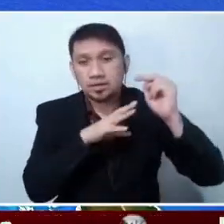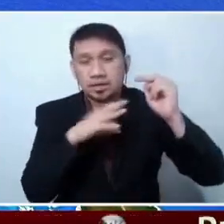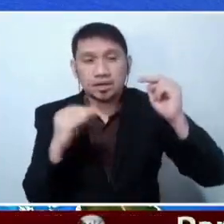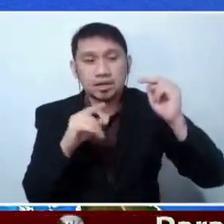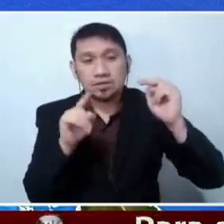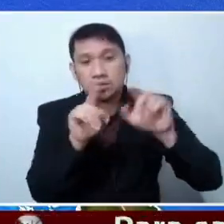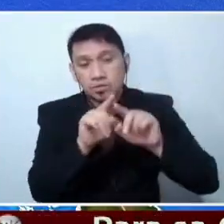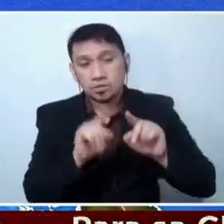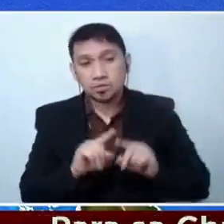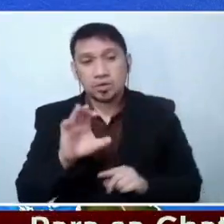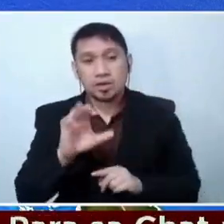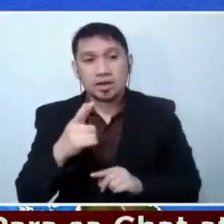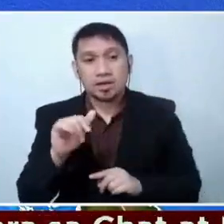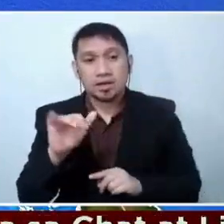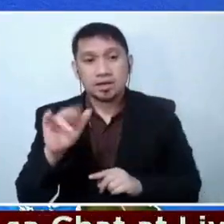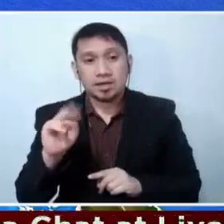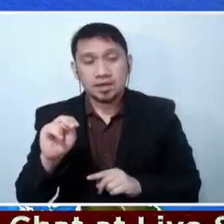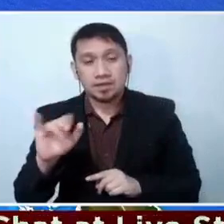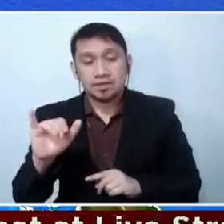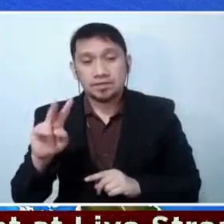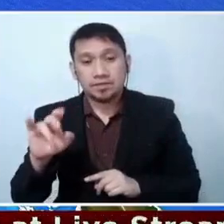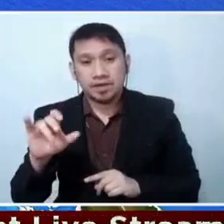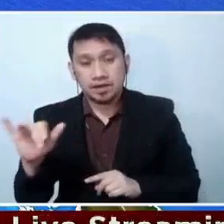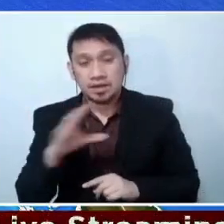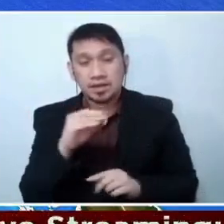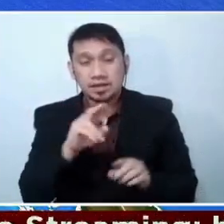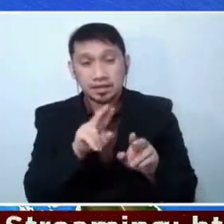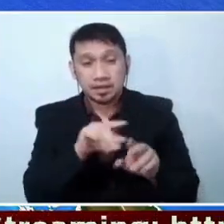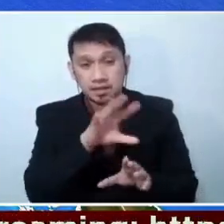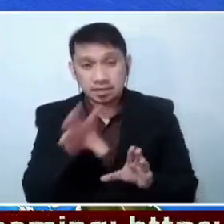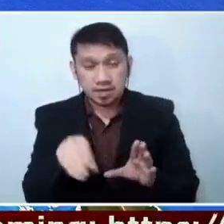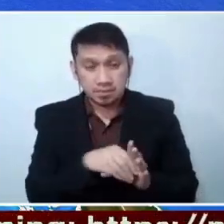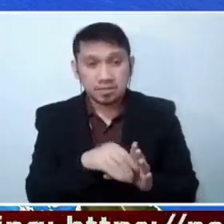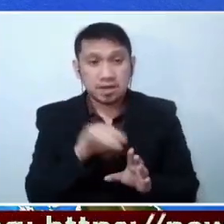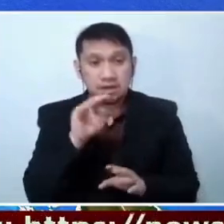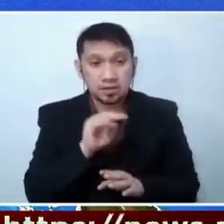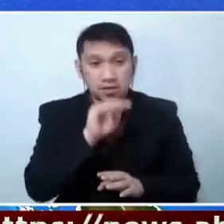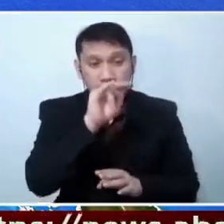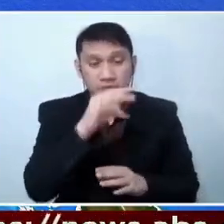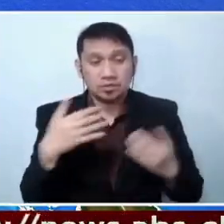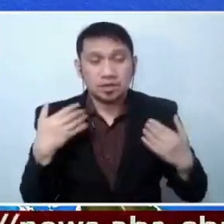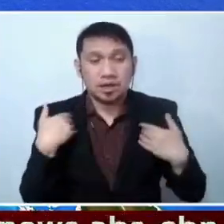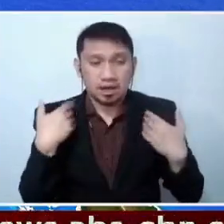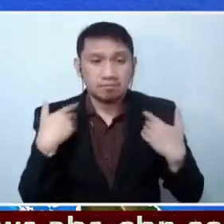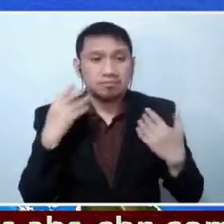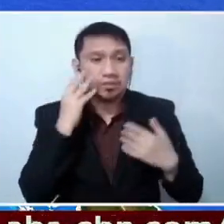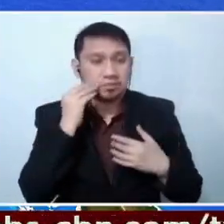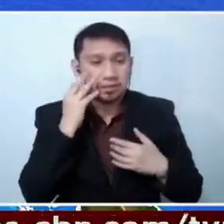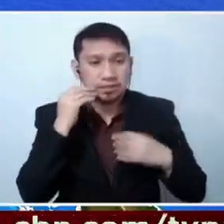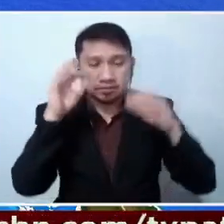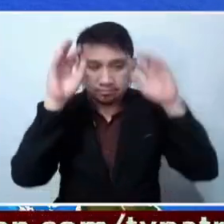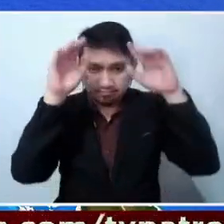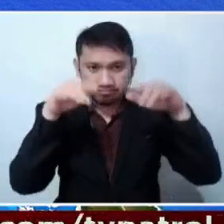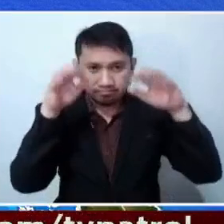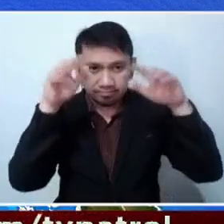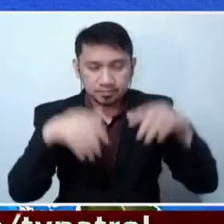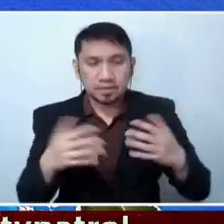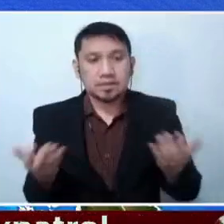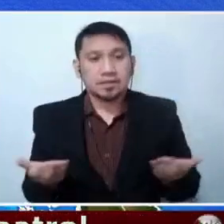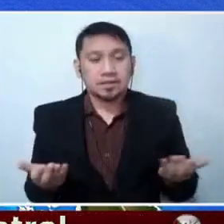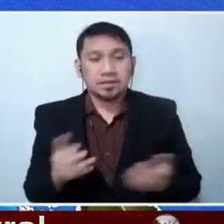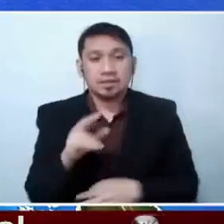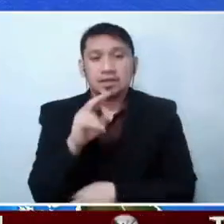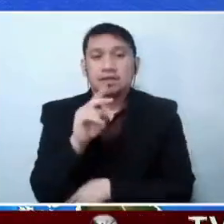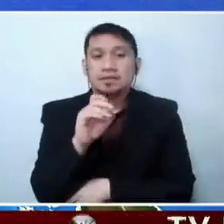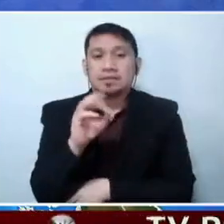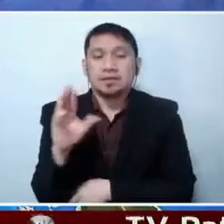ng Cagayan Valley, kabilang ang Ilocos Region, ay magkakaroon ng maulap na panahon na may mahinang pag-ulan. Dito naman sa Metro Manila